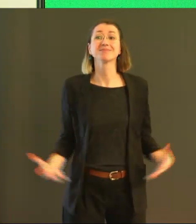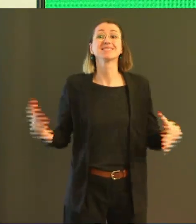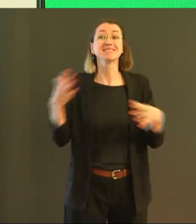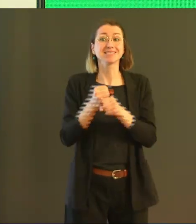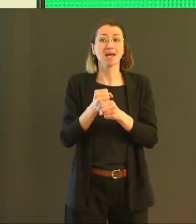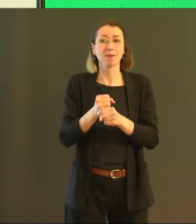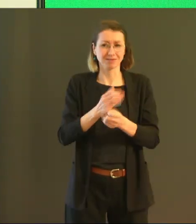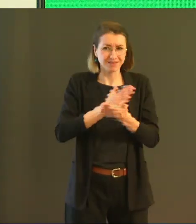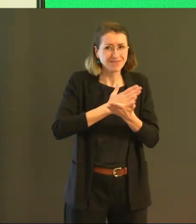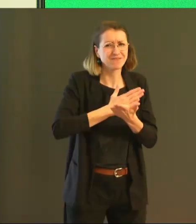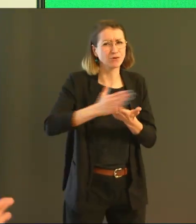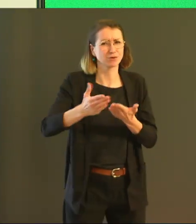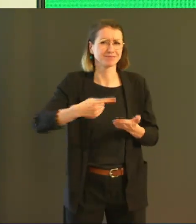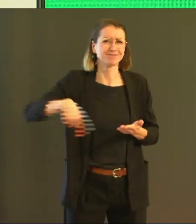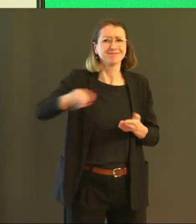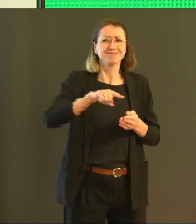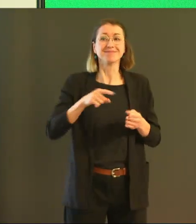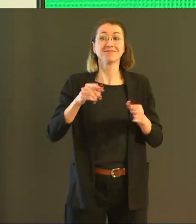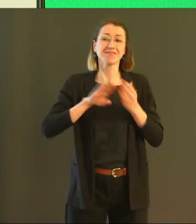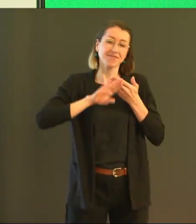me dit tu encore